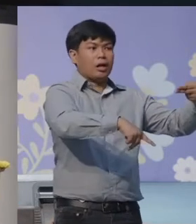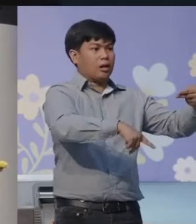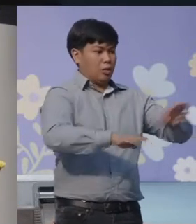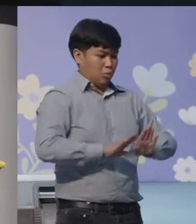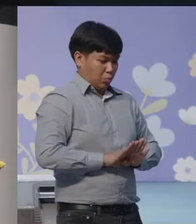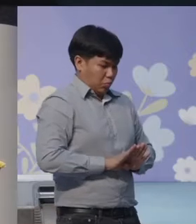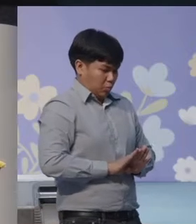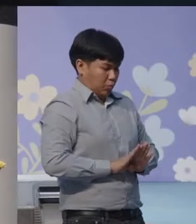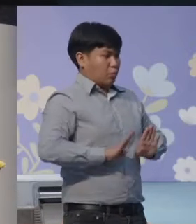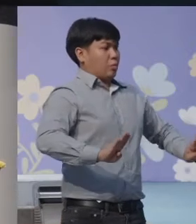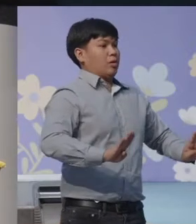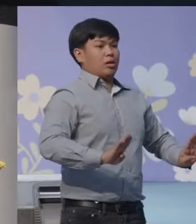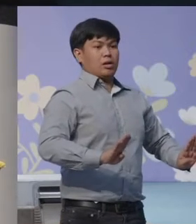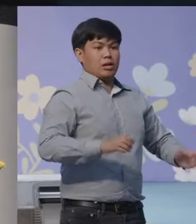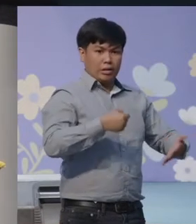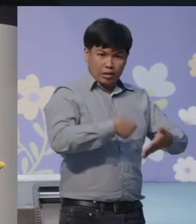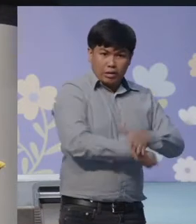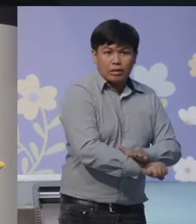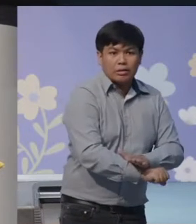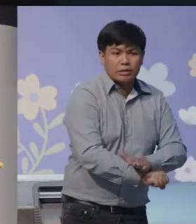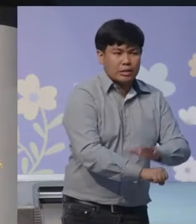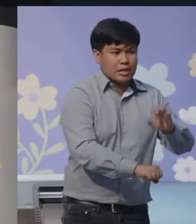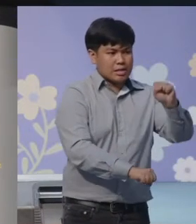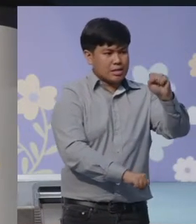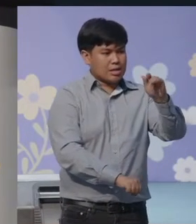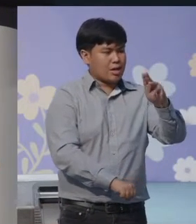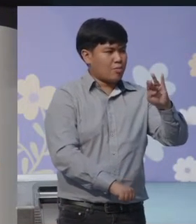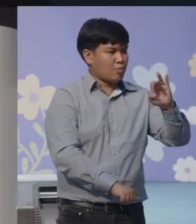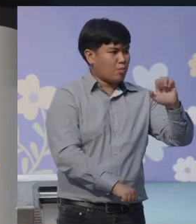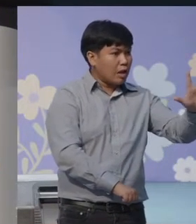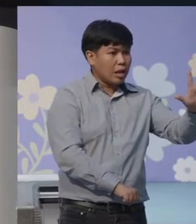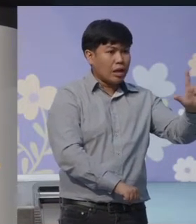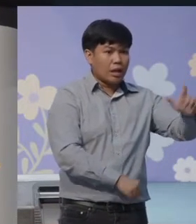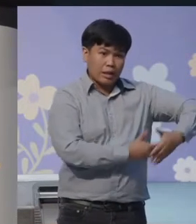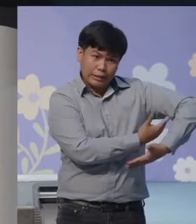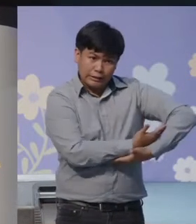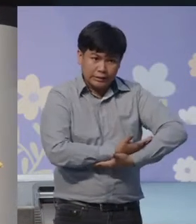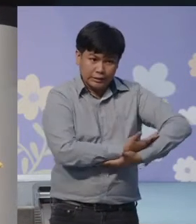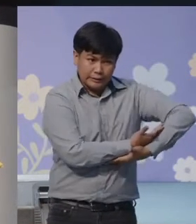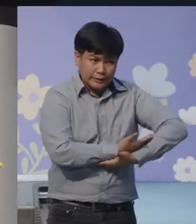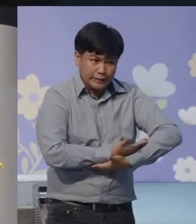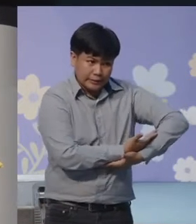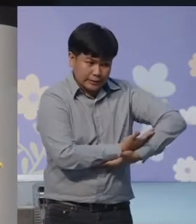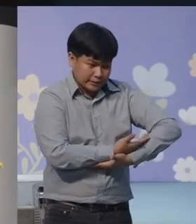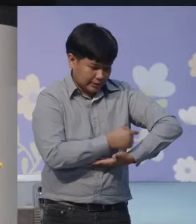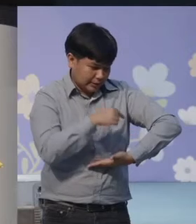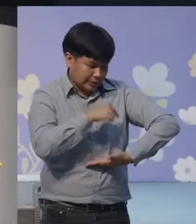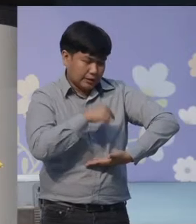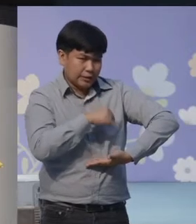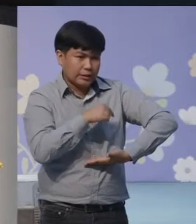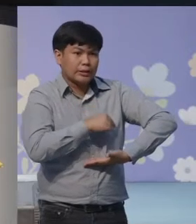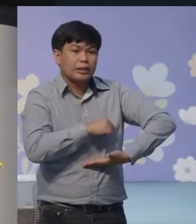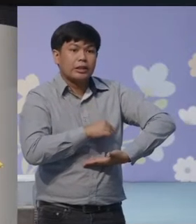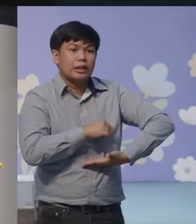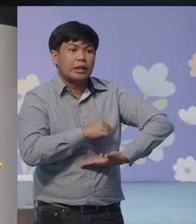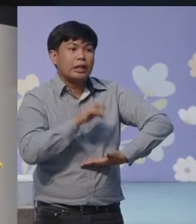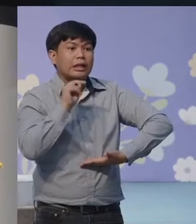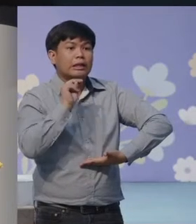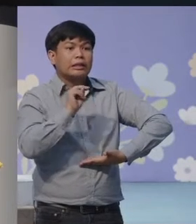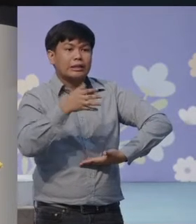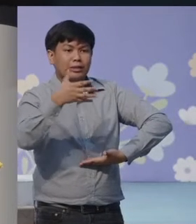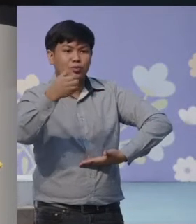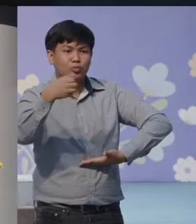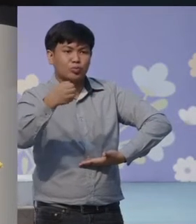Alright? Siyempre, pagka meron kang bagong supling, kailangan mo munang, bigyan ng gatas ng